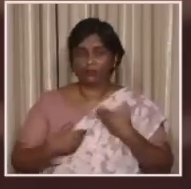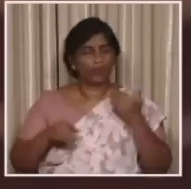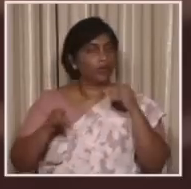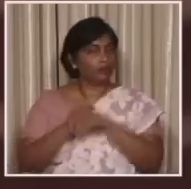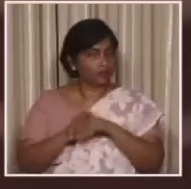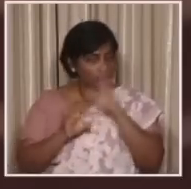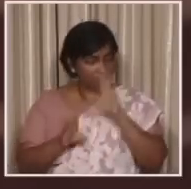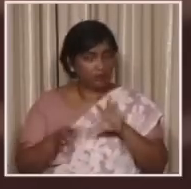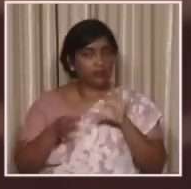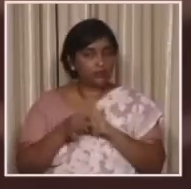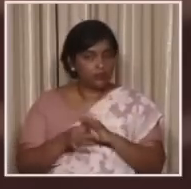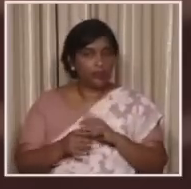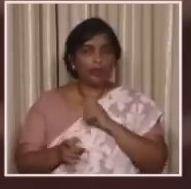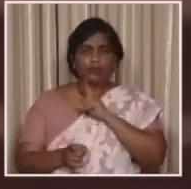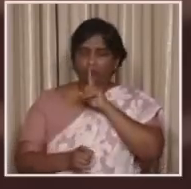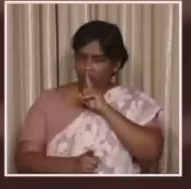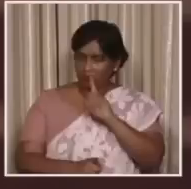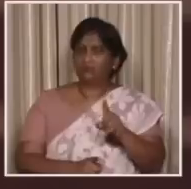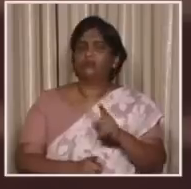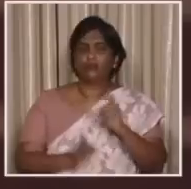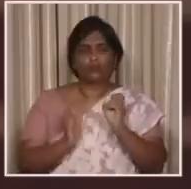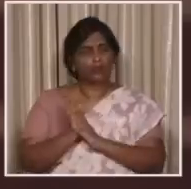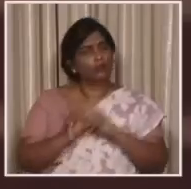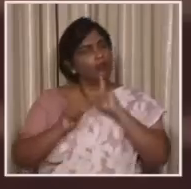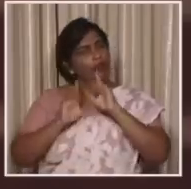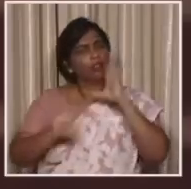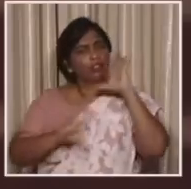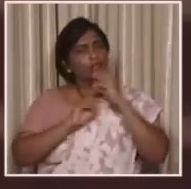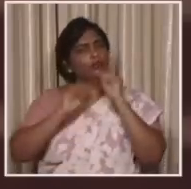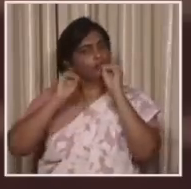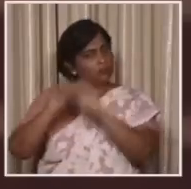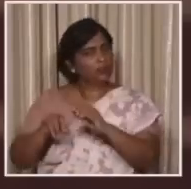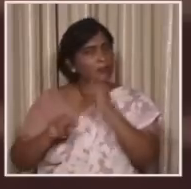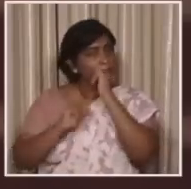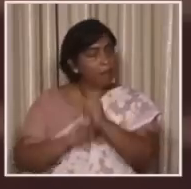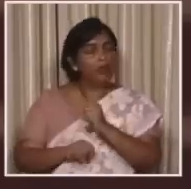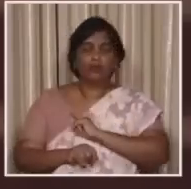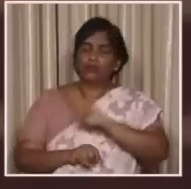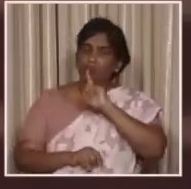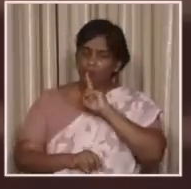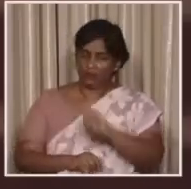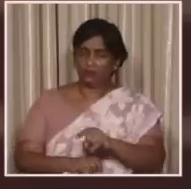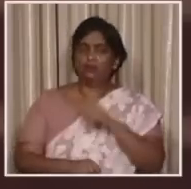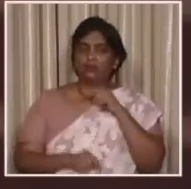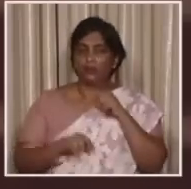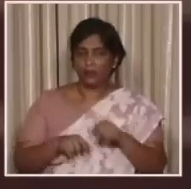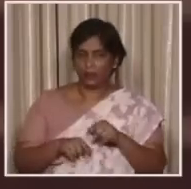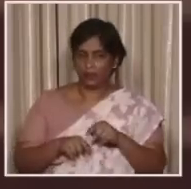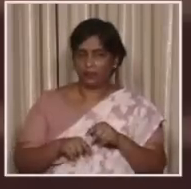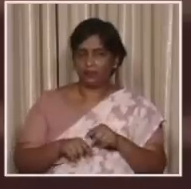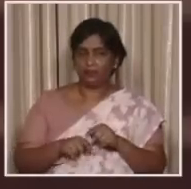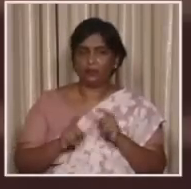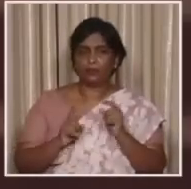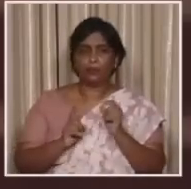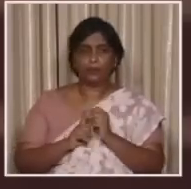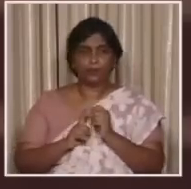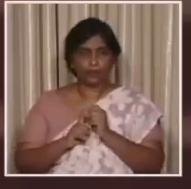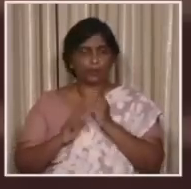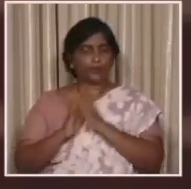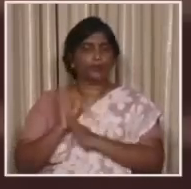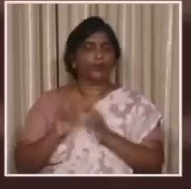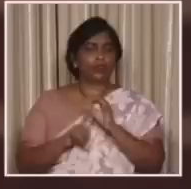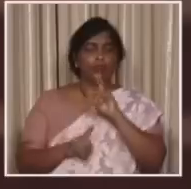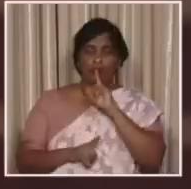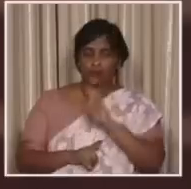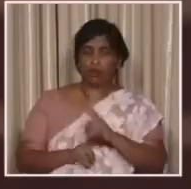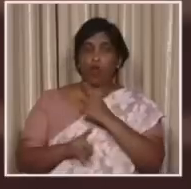සම්බන්ධ වෙලා තියෙනවා නම් අපි කතා කරන්න. කමිටුවට ගිහිල්ලා තොරතුරු දෙන්න දීලා වැරදිකාරය කියලා කියන්න. දැන් පිල්ලාම එතුමාට